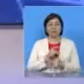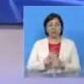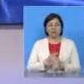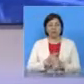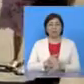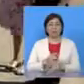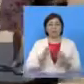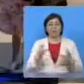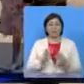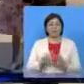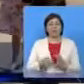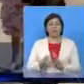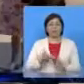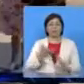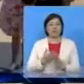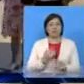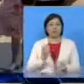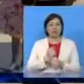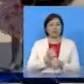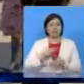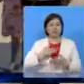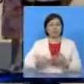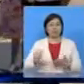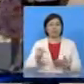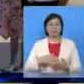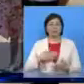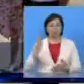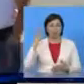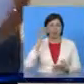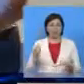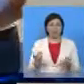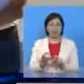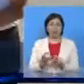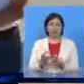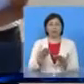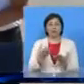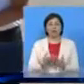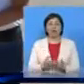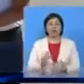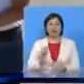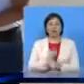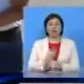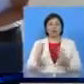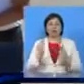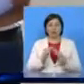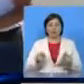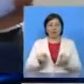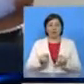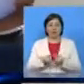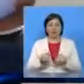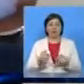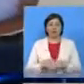үндет. Әсіресе қымбат тауар сатып алу кезінде жеті рет өлшеп, бір рет шешім қабылдаған жөн. Көлікпен жылжымайтын мүлікті былай